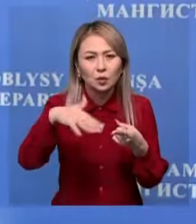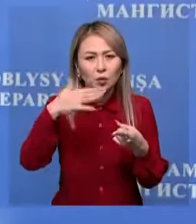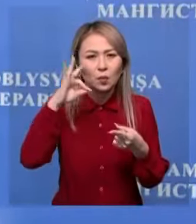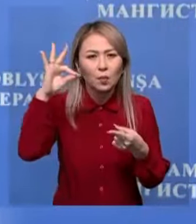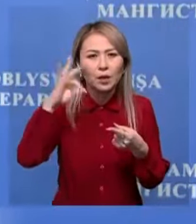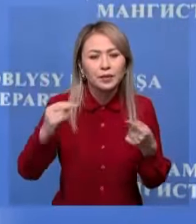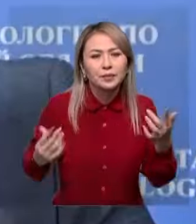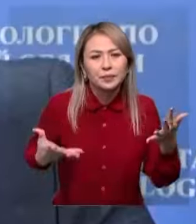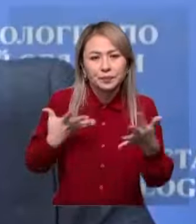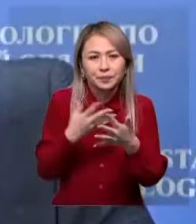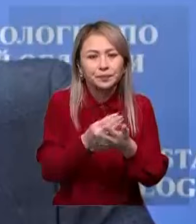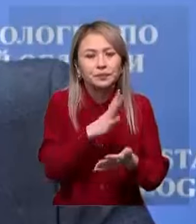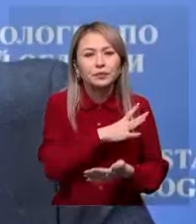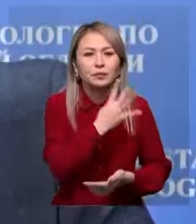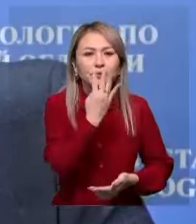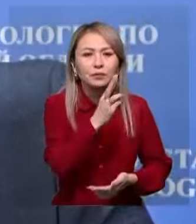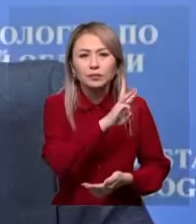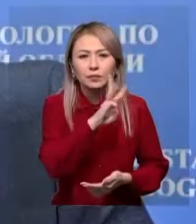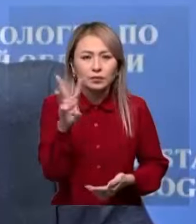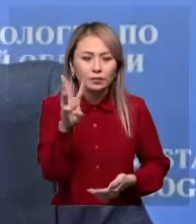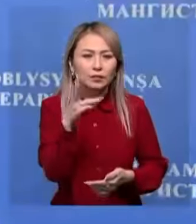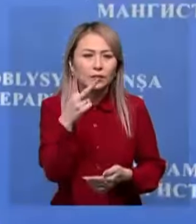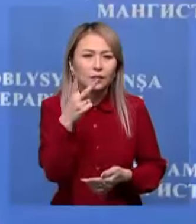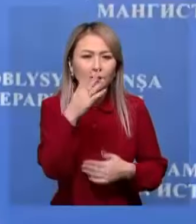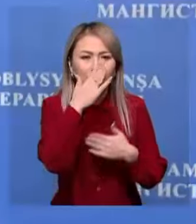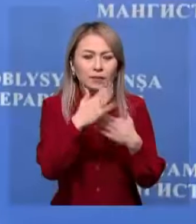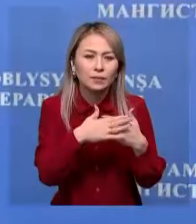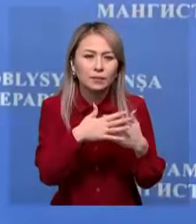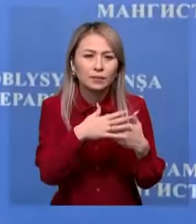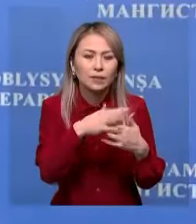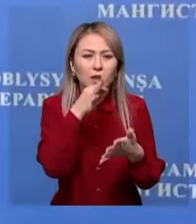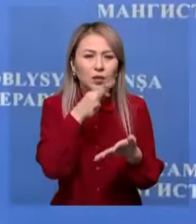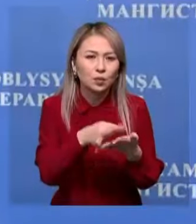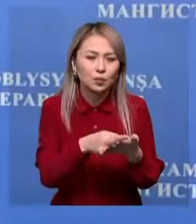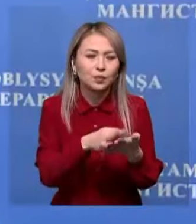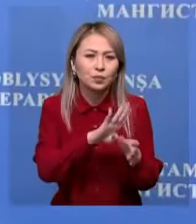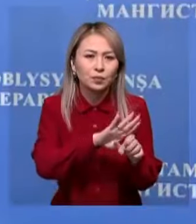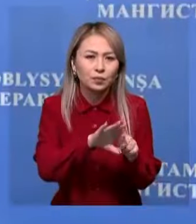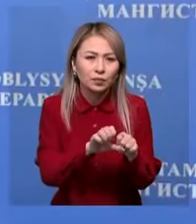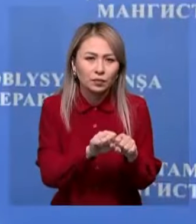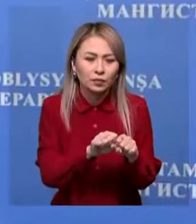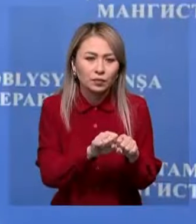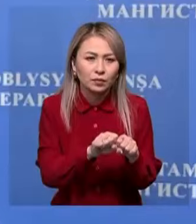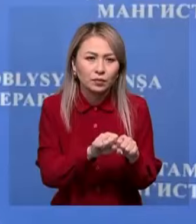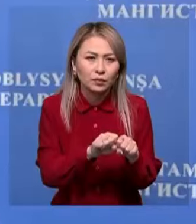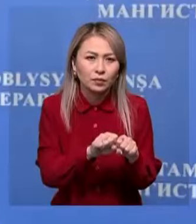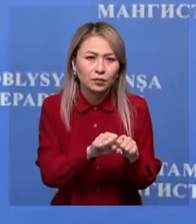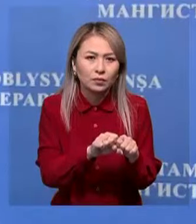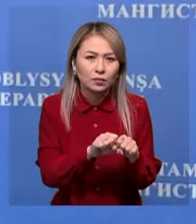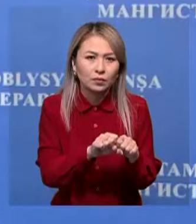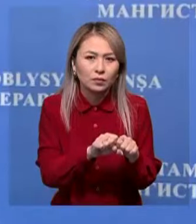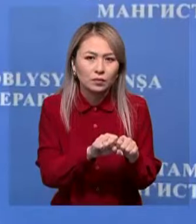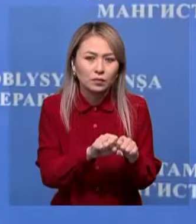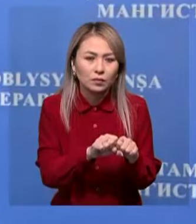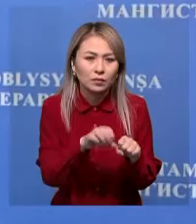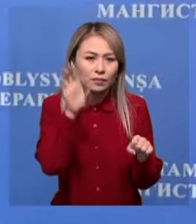50% төлеп тастады. 4 миллионның 2 миллионын төленіп отыр ғой. Жауапкершілік құтылып, мына нені